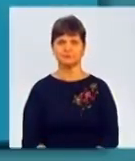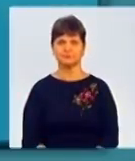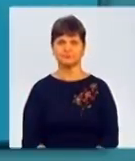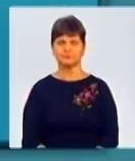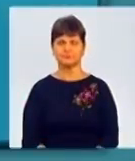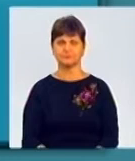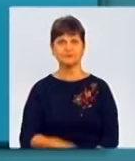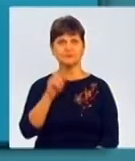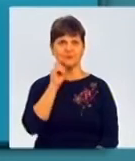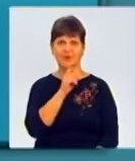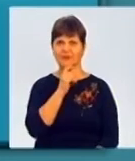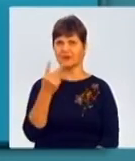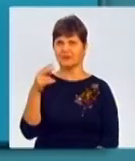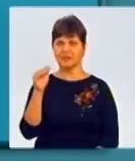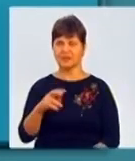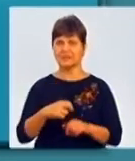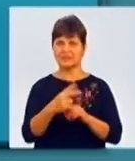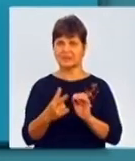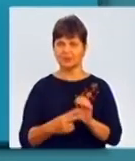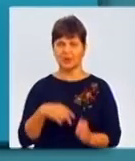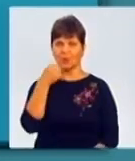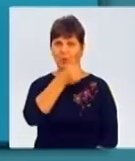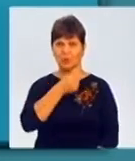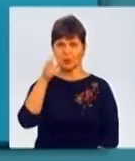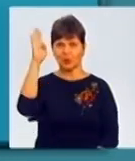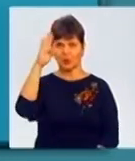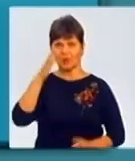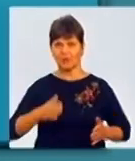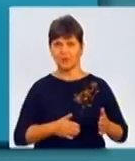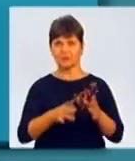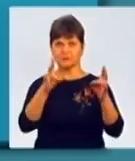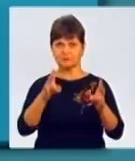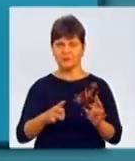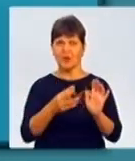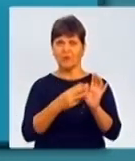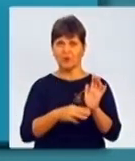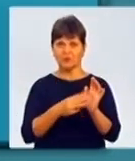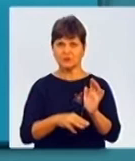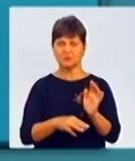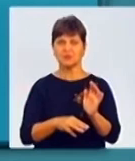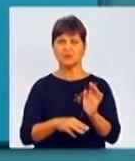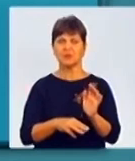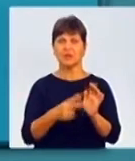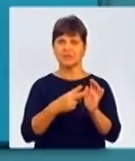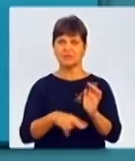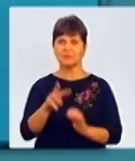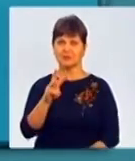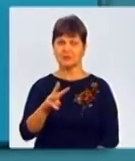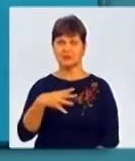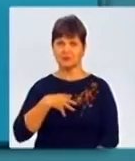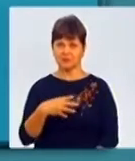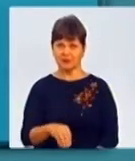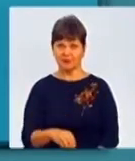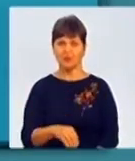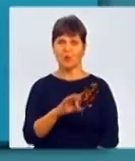На Вінниччині 2017 року на водоймах сталося 80 пригод, 73 людей загинуло. За